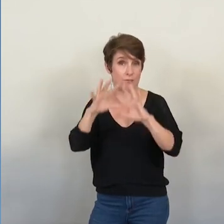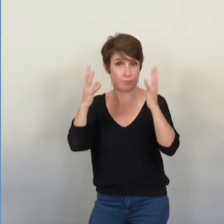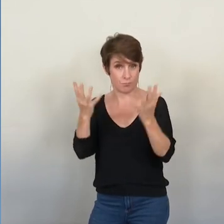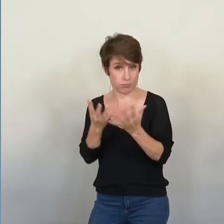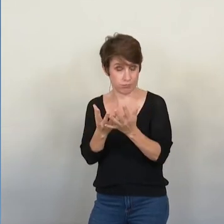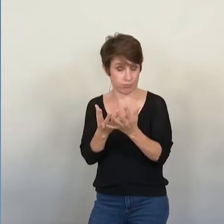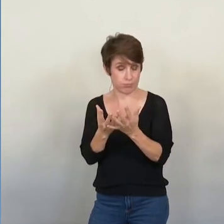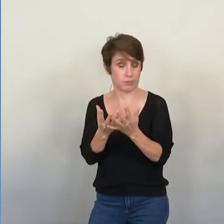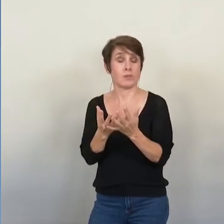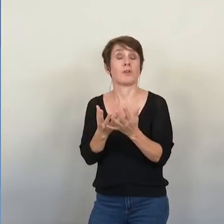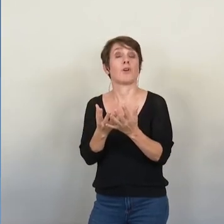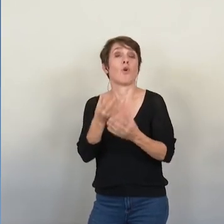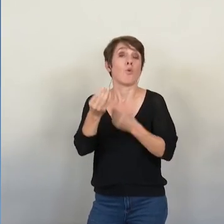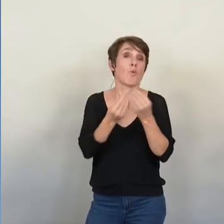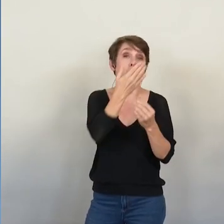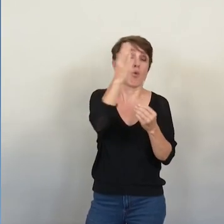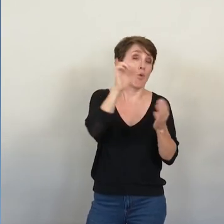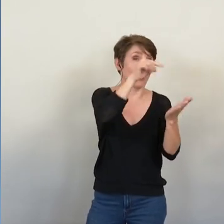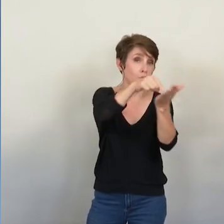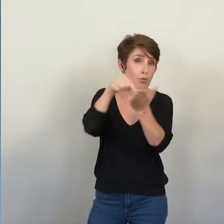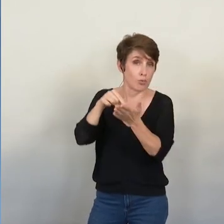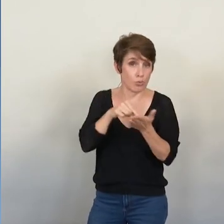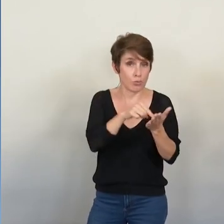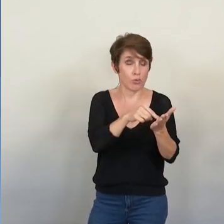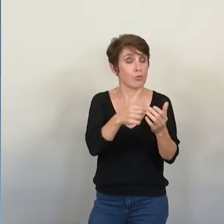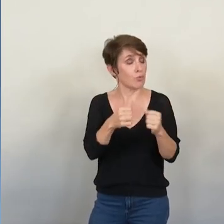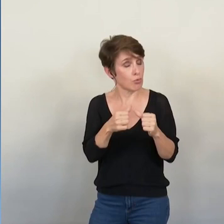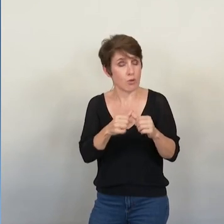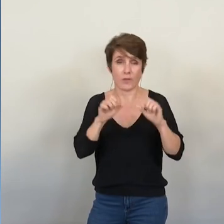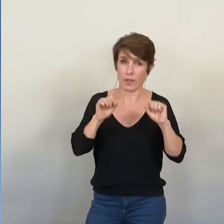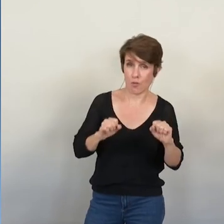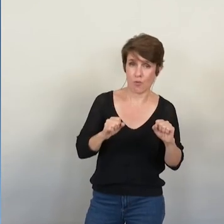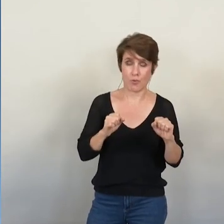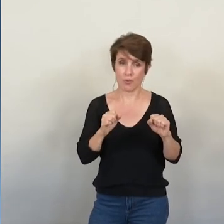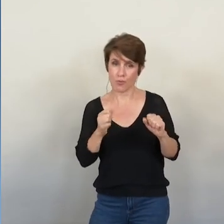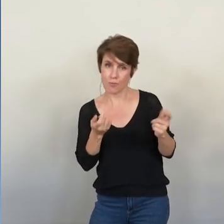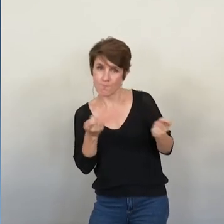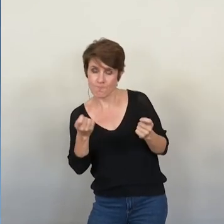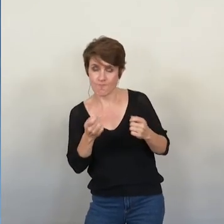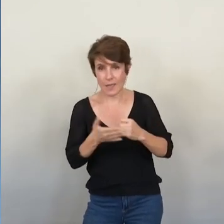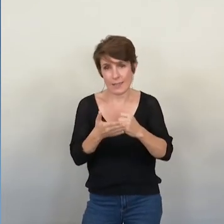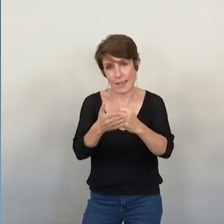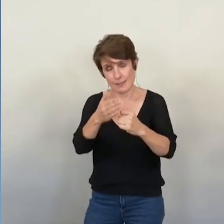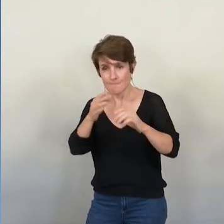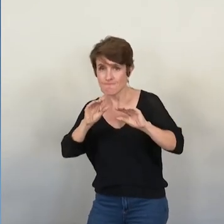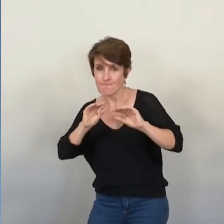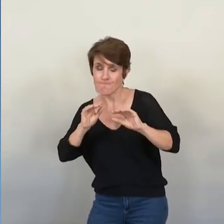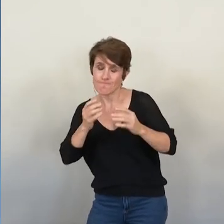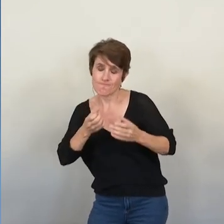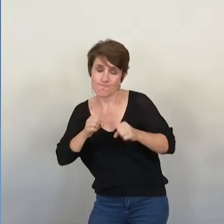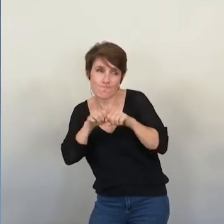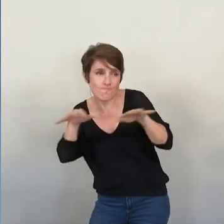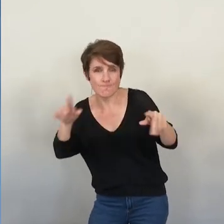de la ville où il y a d'autres lieux dans lesquels on peut effectivement répondre aux enjeux de la parentalité et enfin le lien avec le département se